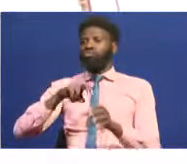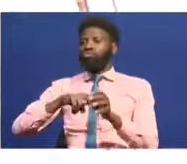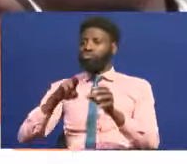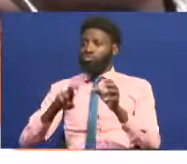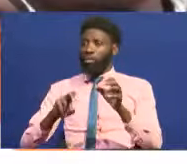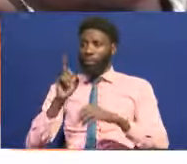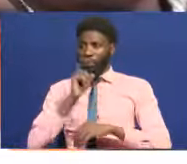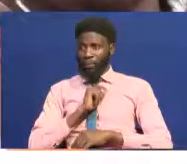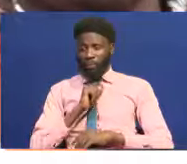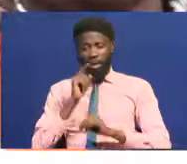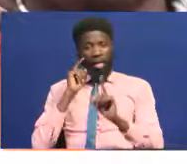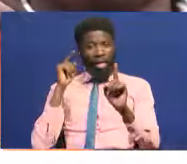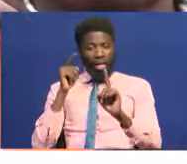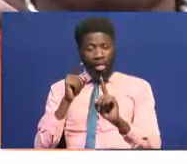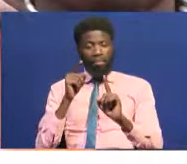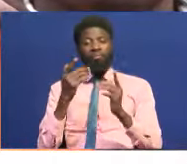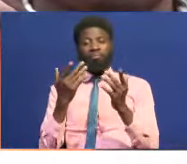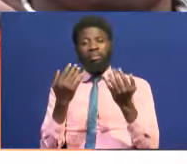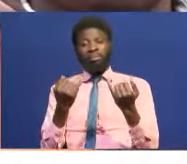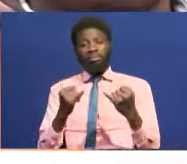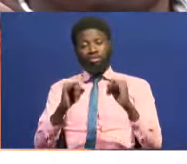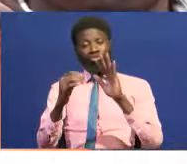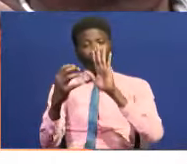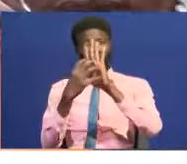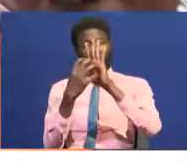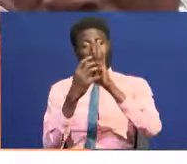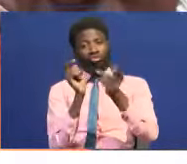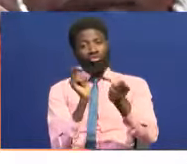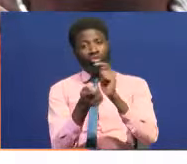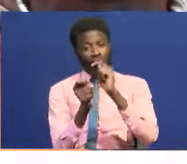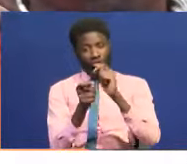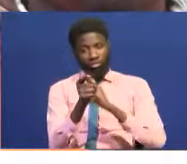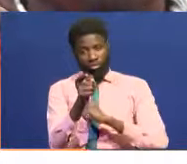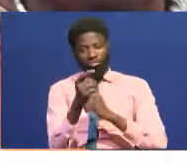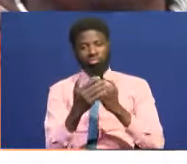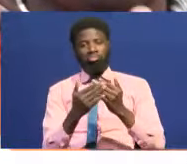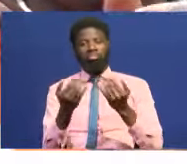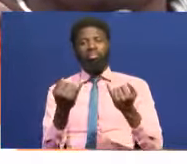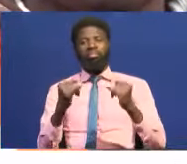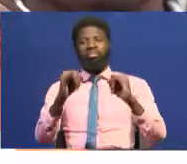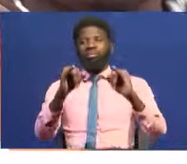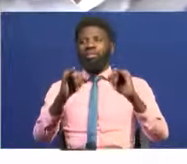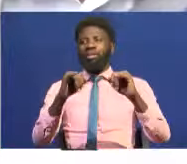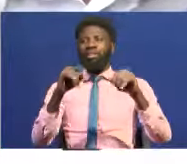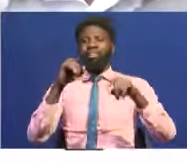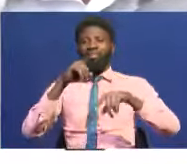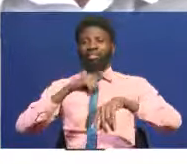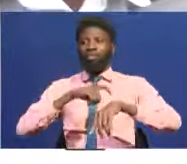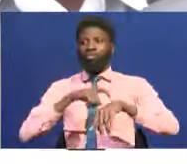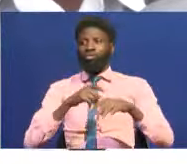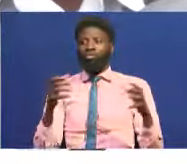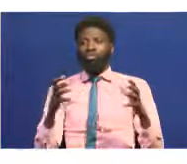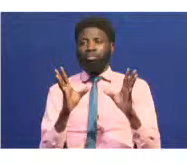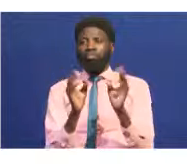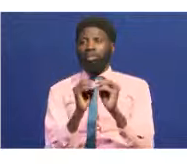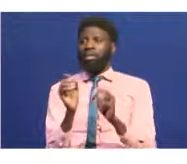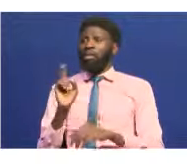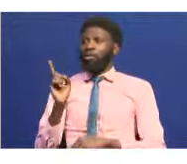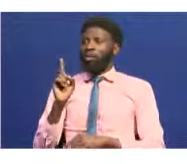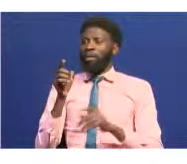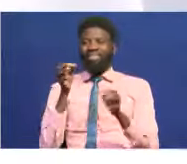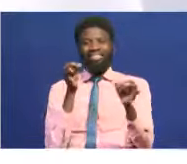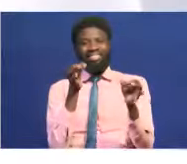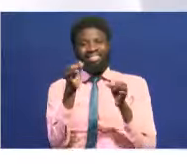mageuzi yanayochapishwa kwenye gazeti rasmi la serikali. Wakizungumza jijini Nairobi, waliangazia baadhi ya